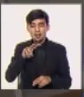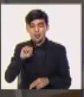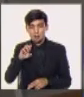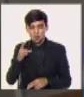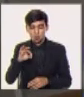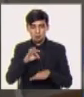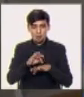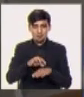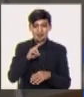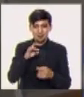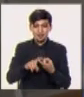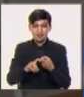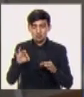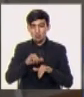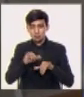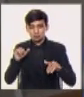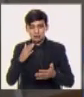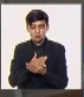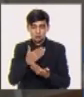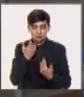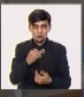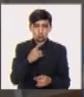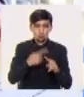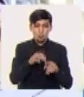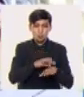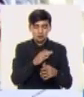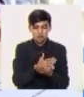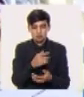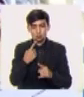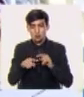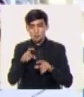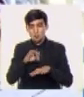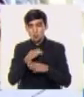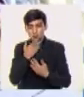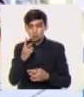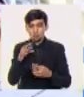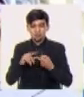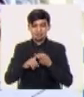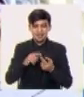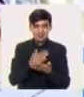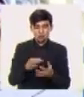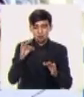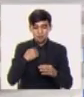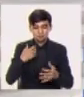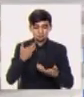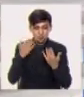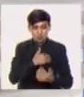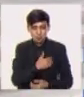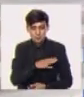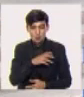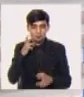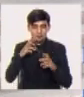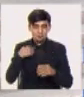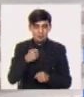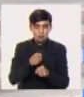массово заражаются коронавирусом и почему у одних есть симптомы, у других нет, считает Зулкия Намазбаева. В университете говорят, что рады были бы работать